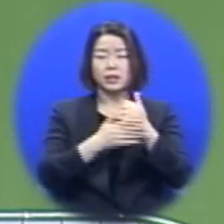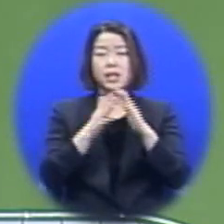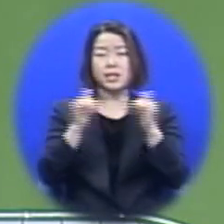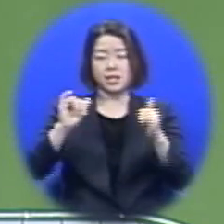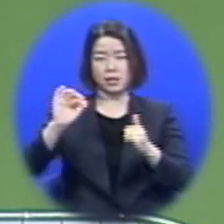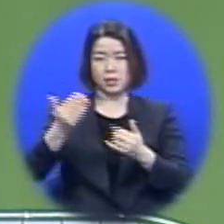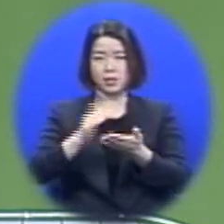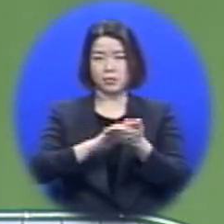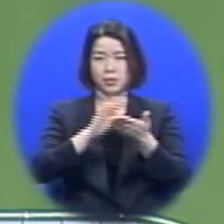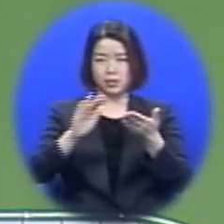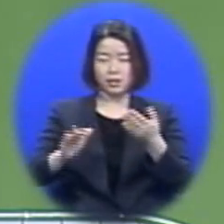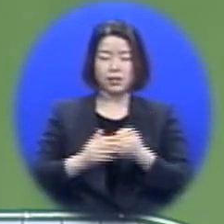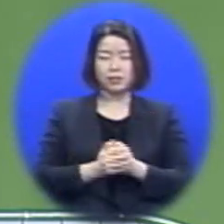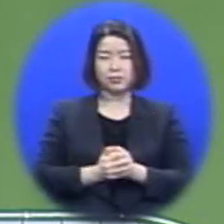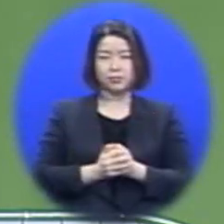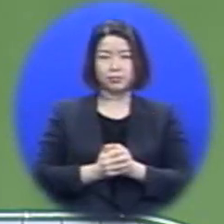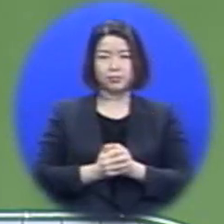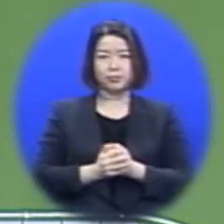됩니다.